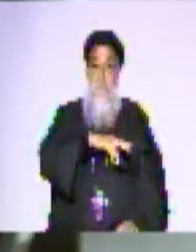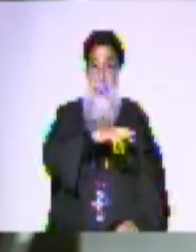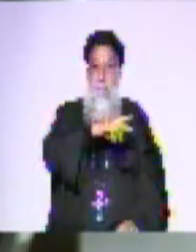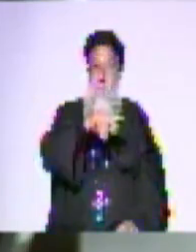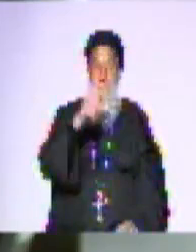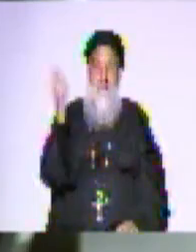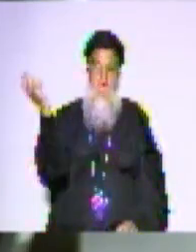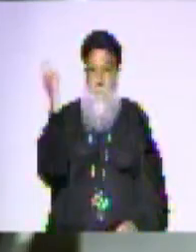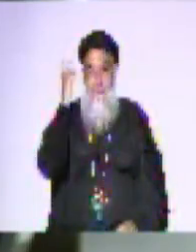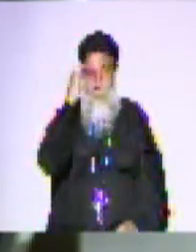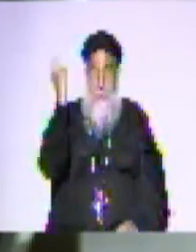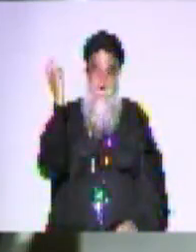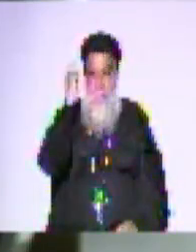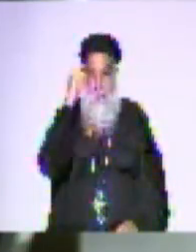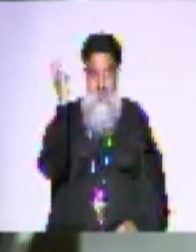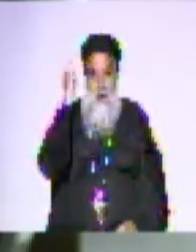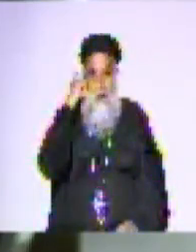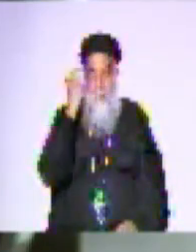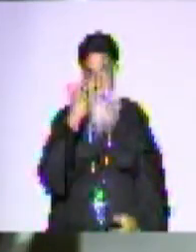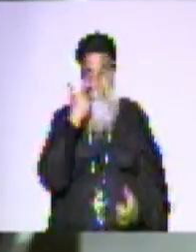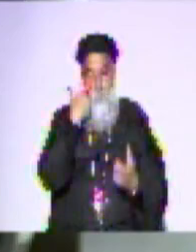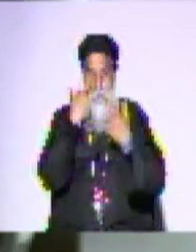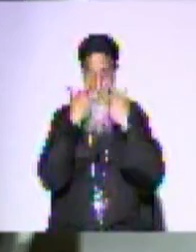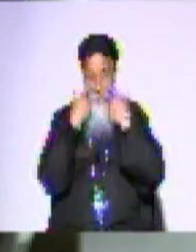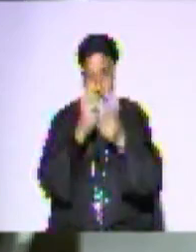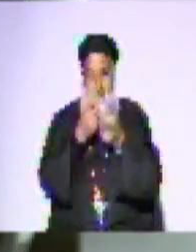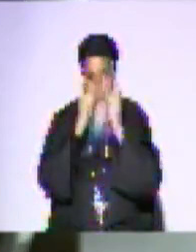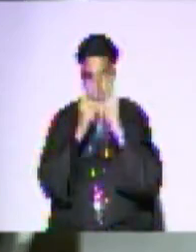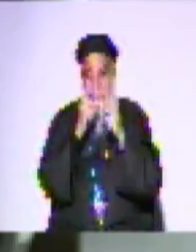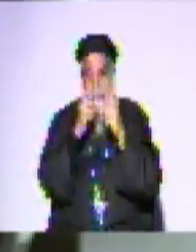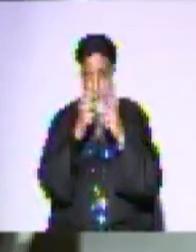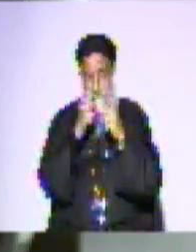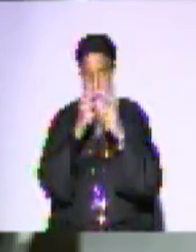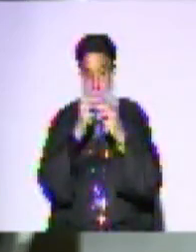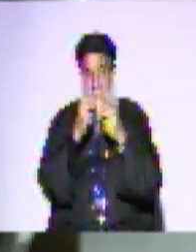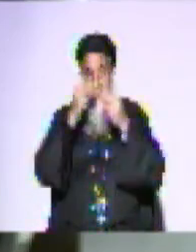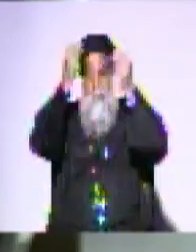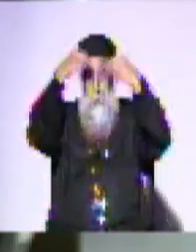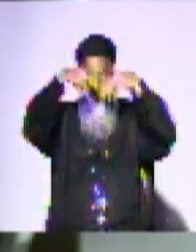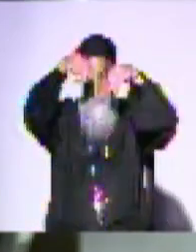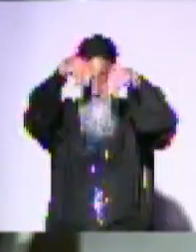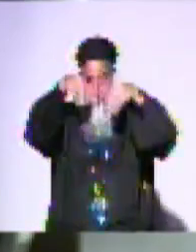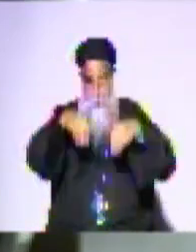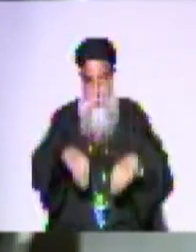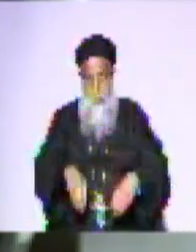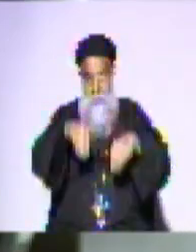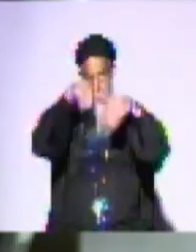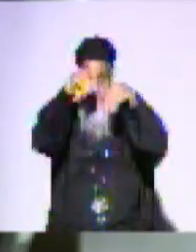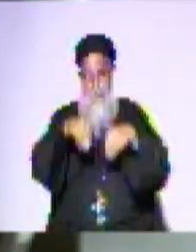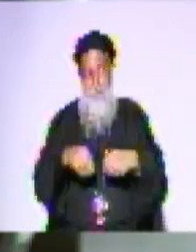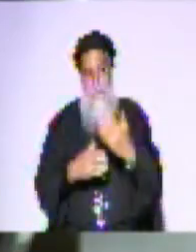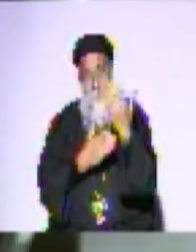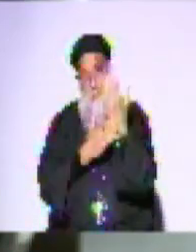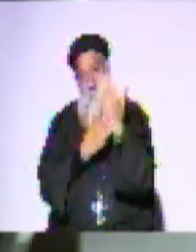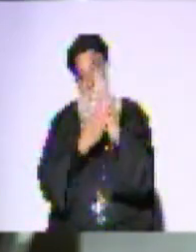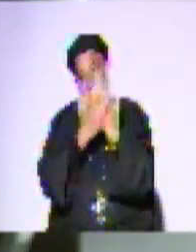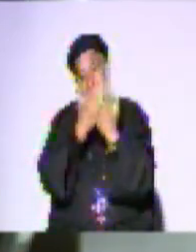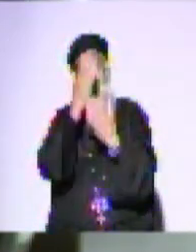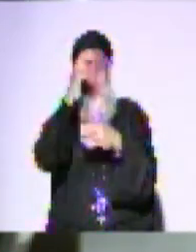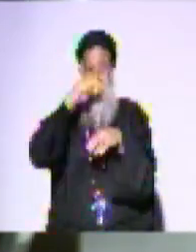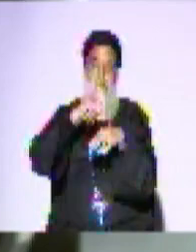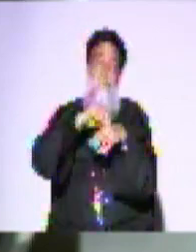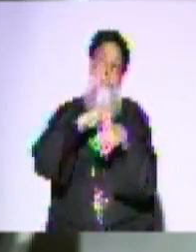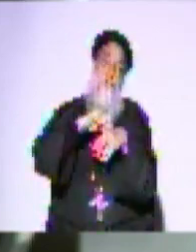الناس يعني يفكروا فيها كويس قوي، إن المعمودية تجديد